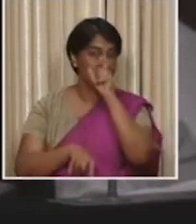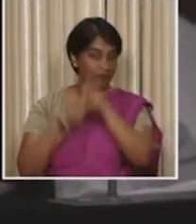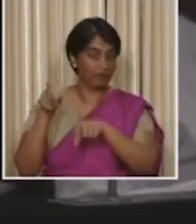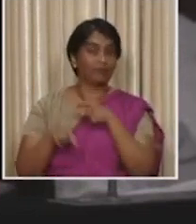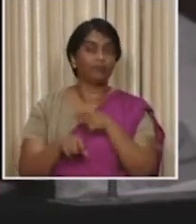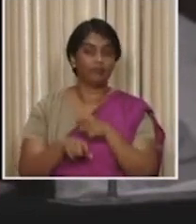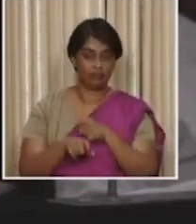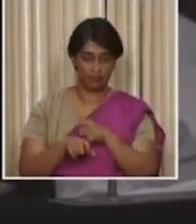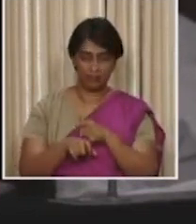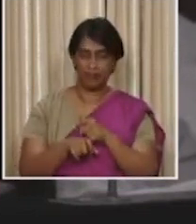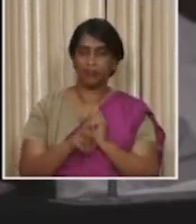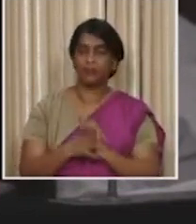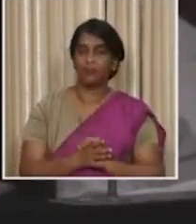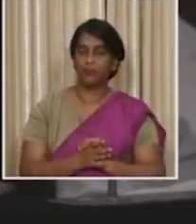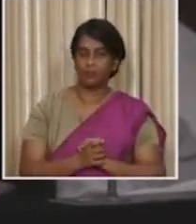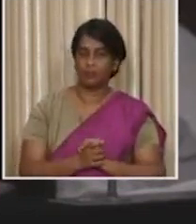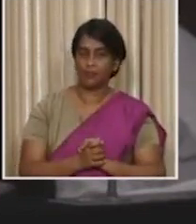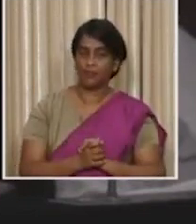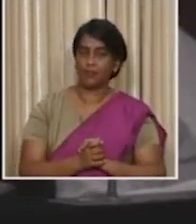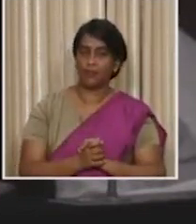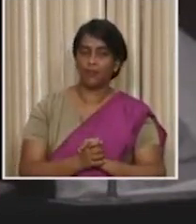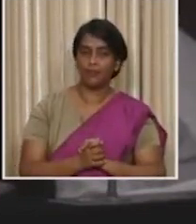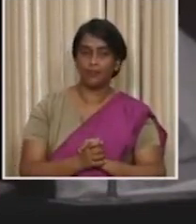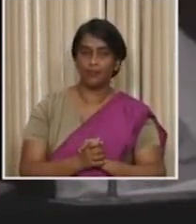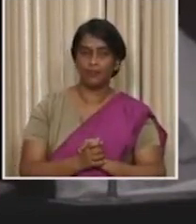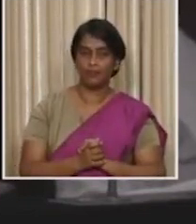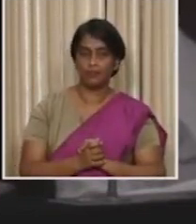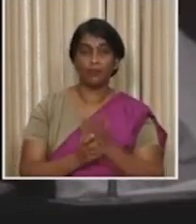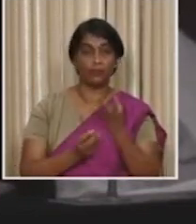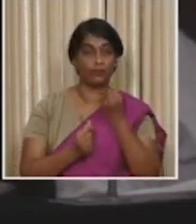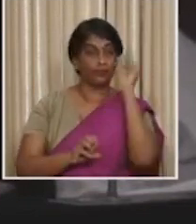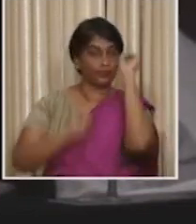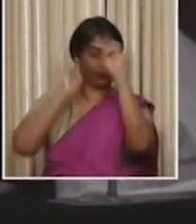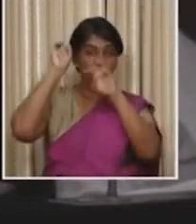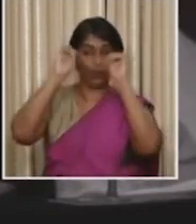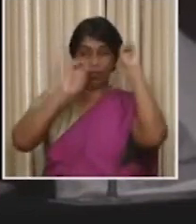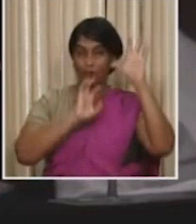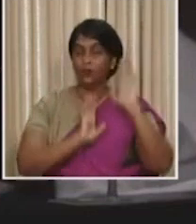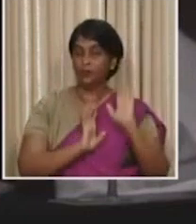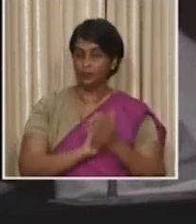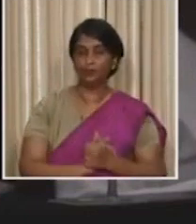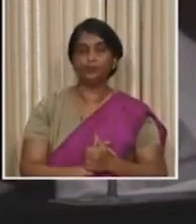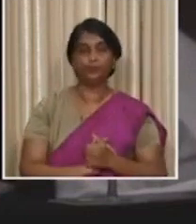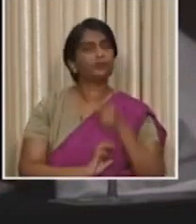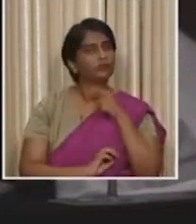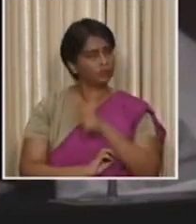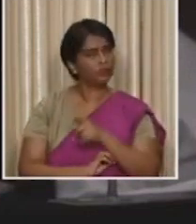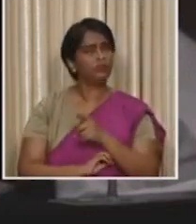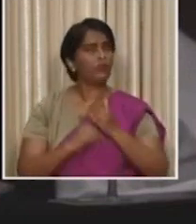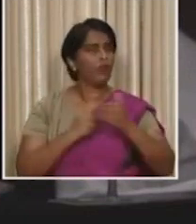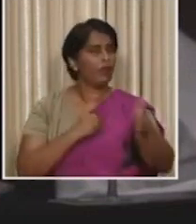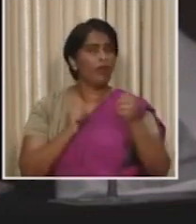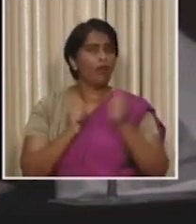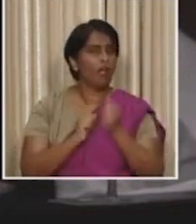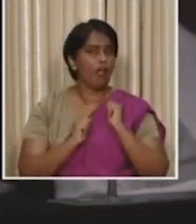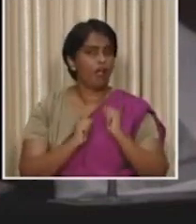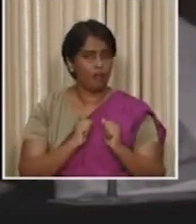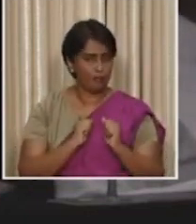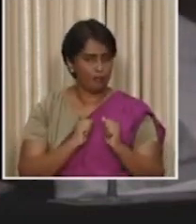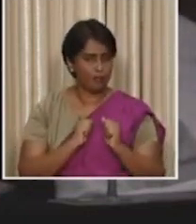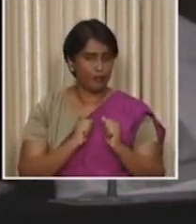நாடுகளிலே முதலீடு செய்யப்பட்டிருக்கிறது. அப்படியானால் ஏன் அந்த நாடுகளில் அந்த பணம் எவ்வாறு முதலீடு செய்யப்பட்டது, எந்த வழியிலே அங்கு